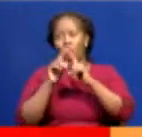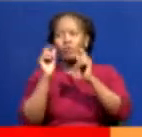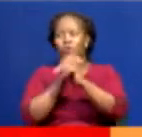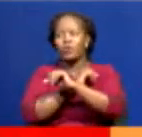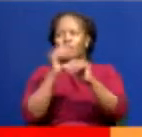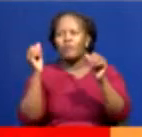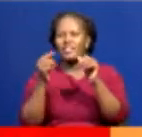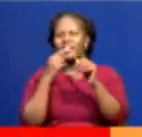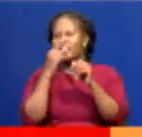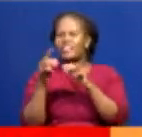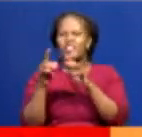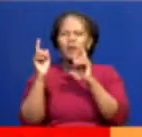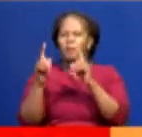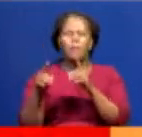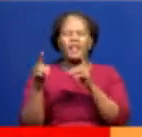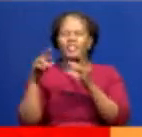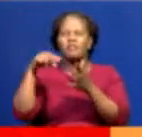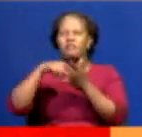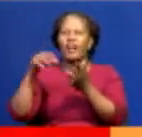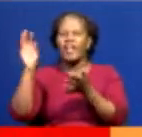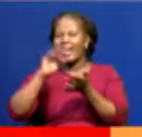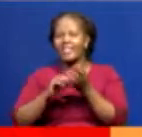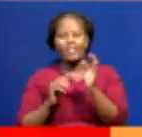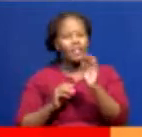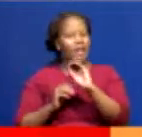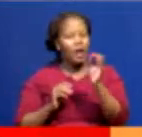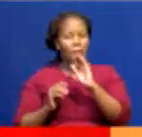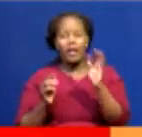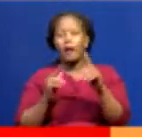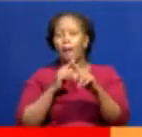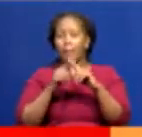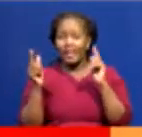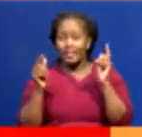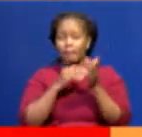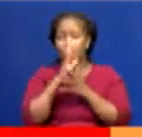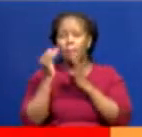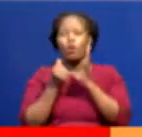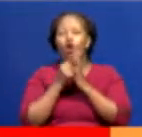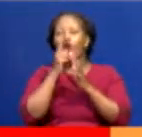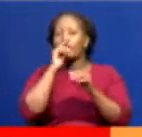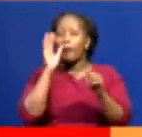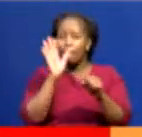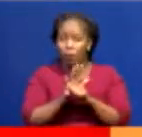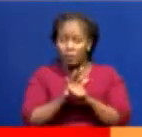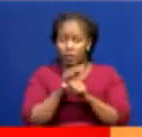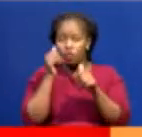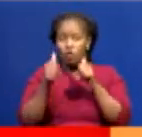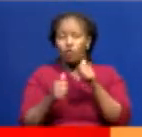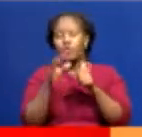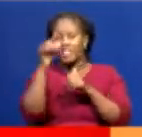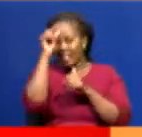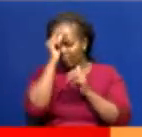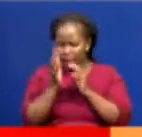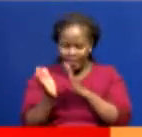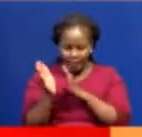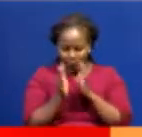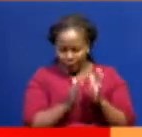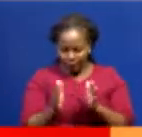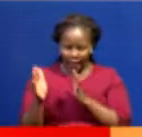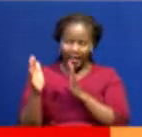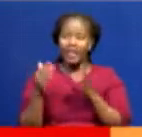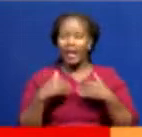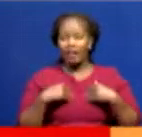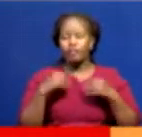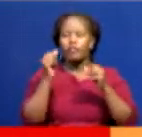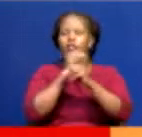awe rais hata 2027. Lakini zile ahadi ambazo sisi kama serikali tumepanga, rais